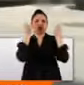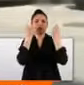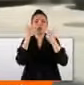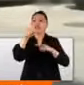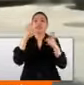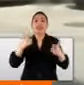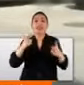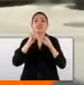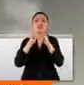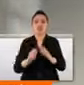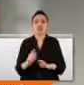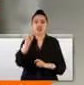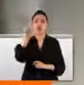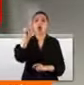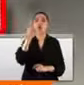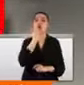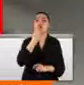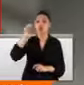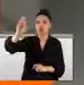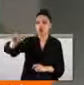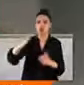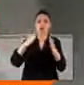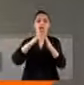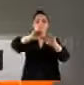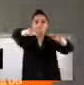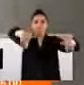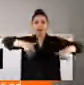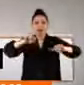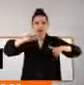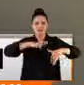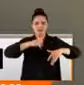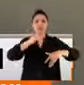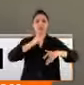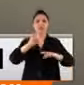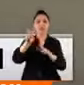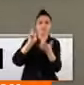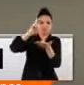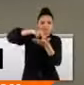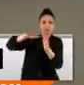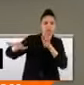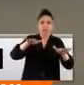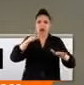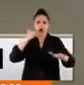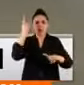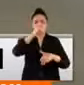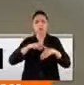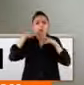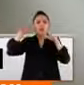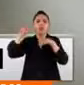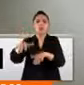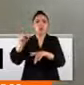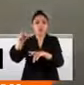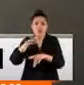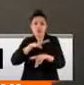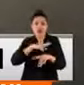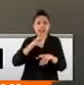Yer Çin. 13 yaşındaki çocuk evin balkonunda oynarken korkuluklara çıktı. Dengesini kaybedince de metrelerce yüksekte asılı kaldı.